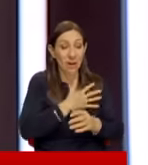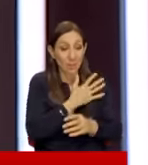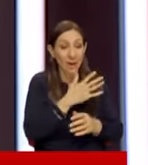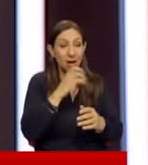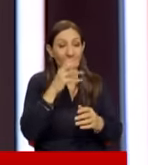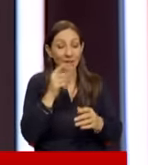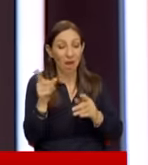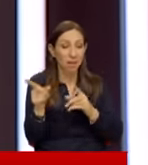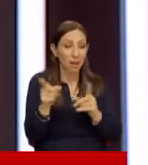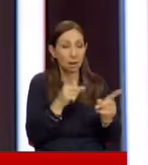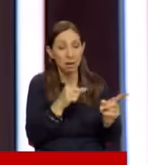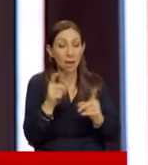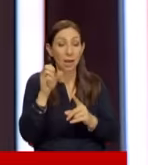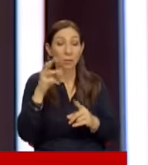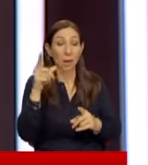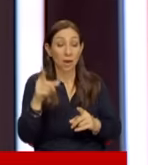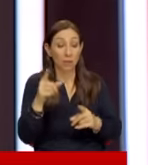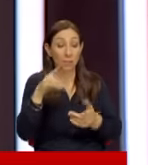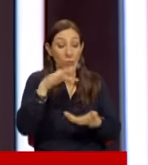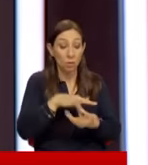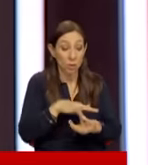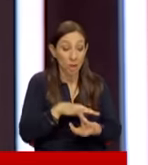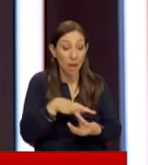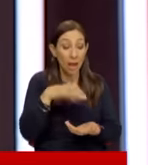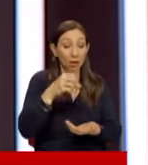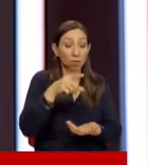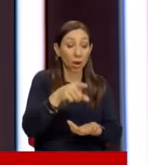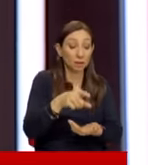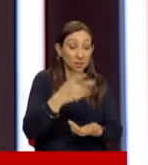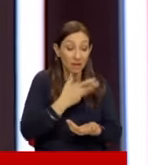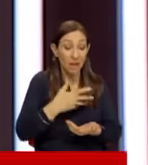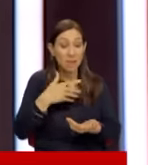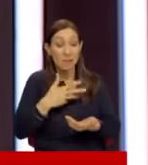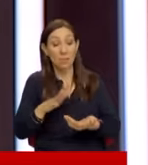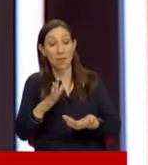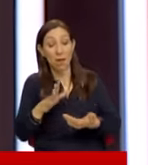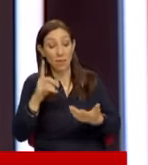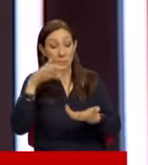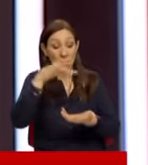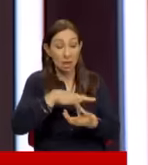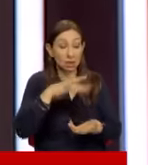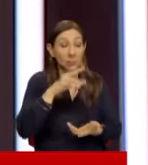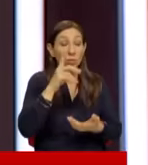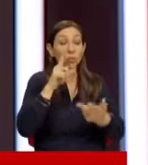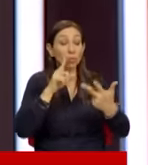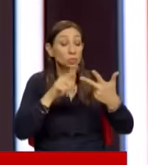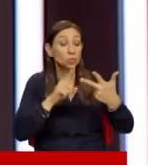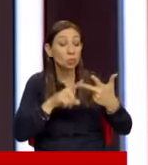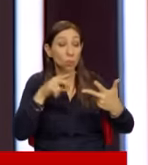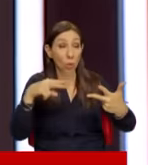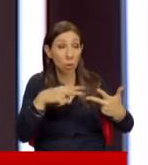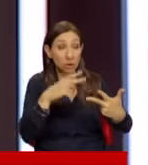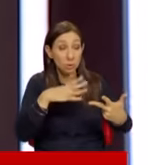gidip gelen, daha doğrusu ya da Erdoğan'ı merkeze alsak Erdoğancılar, Erdoğan karşıtları şeklinde bir merkez oluşmuş. Eğer ki bir üçüncü yol yaratmak